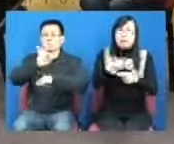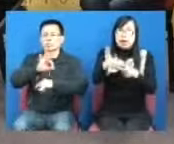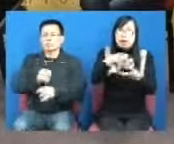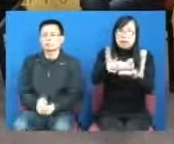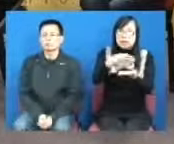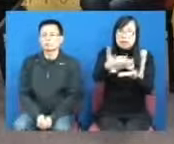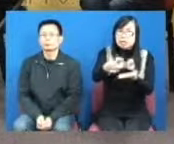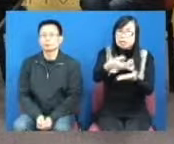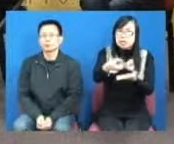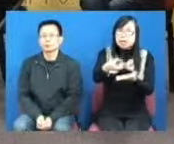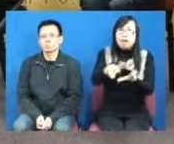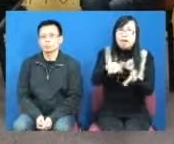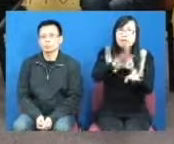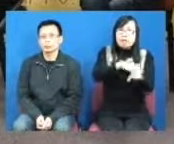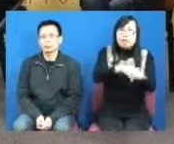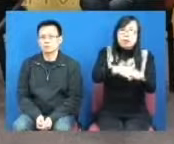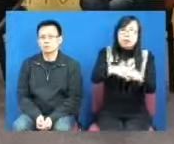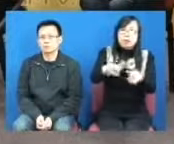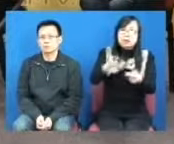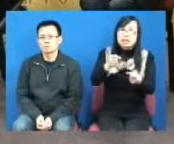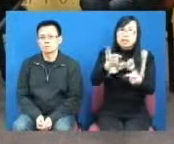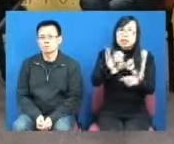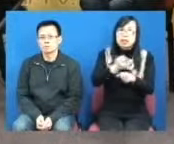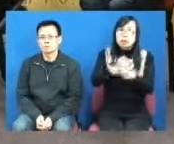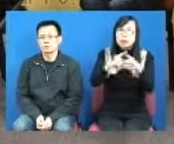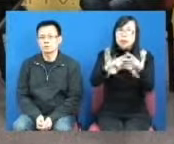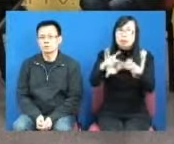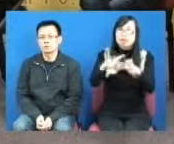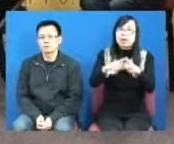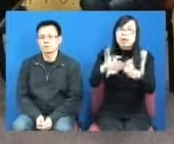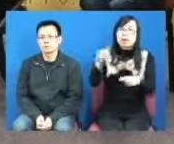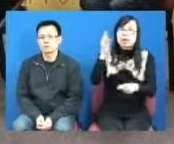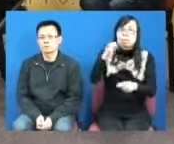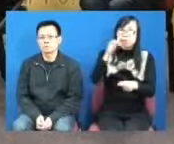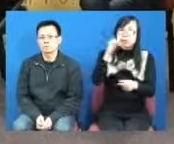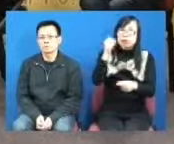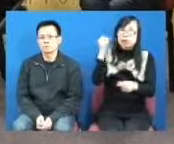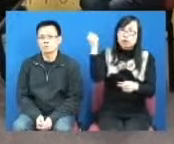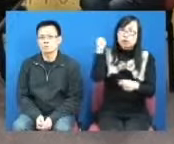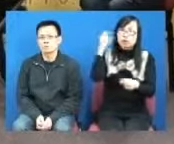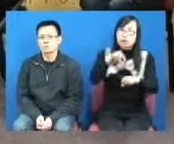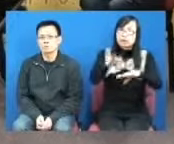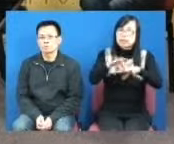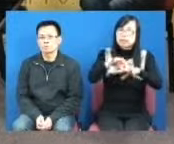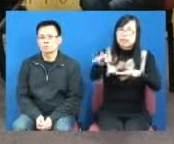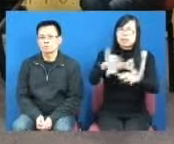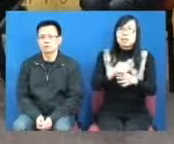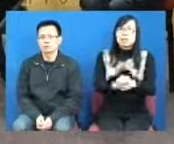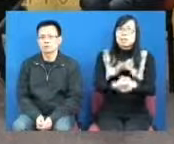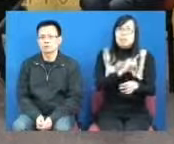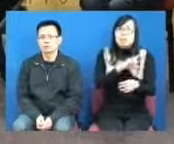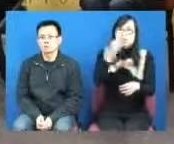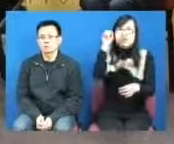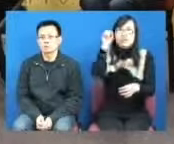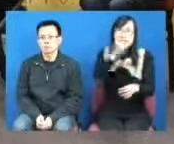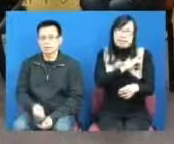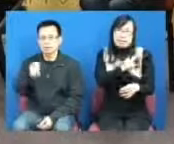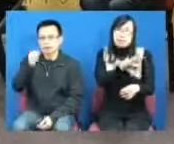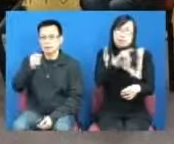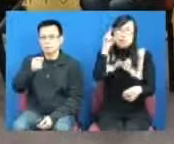資進入打工仔的強制金戶口裏面有這個38萬的本來是用著一些自願